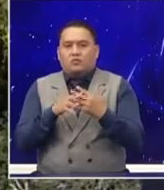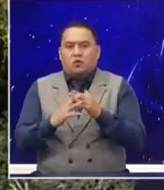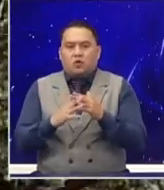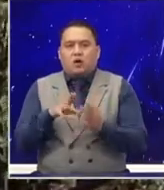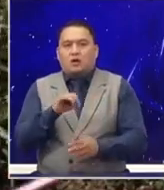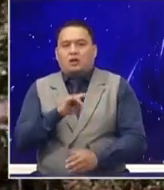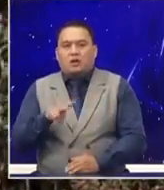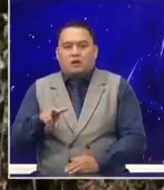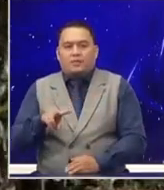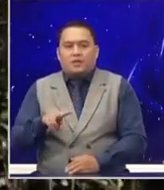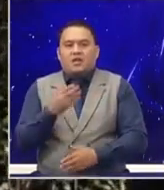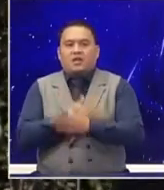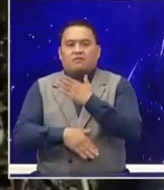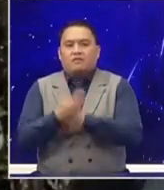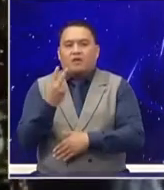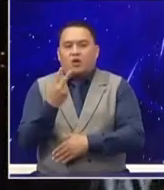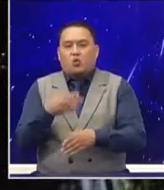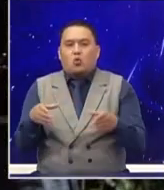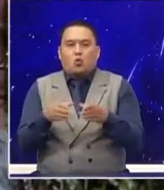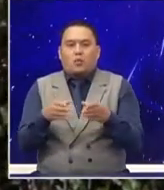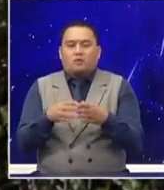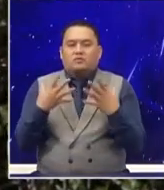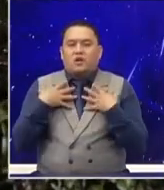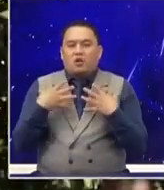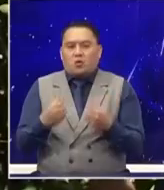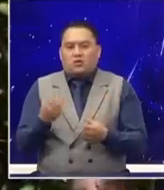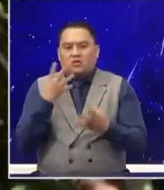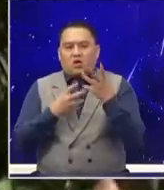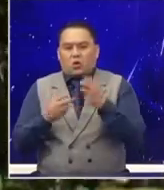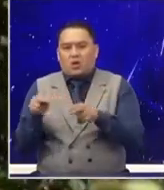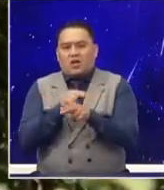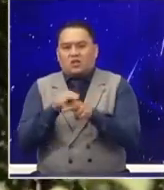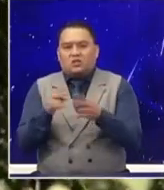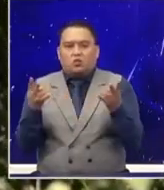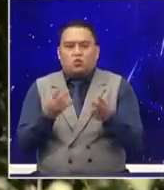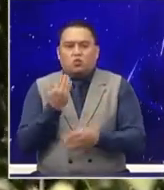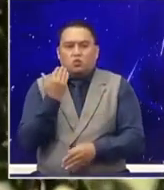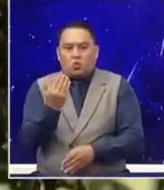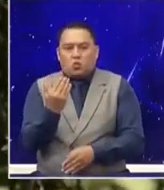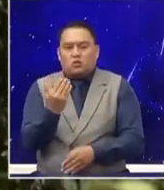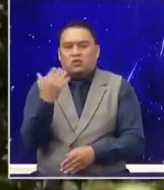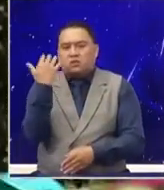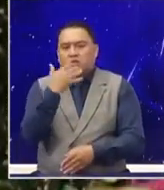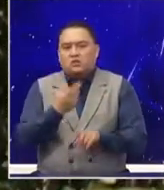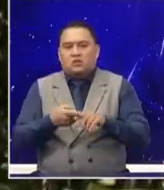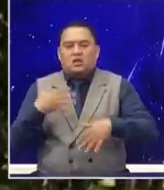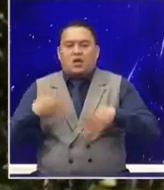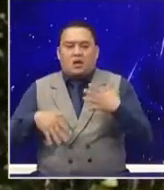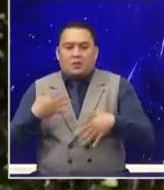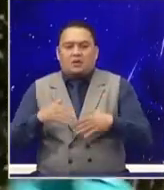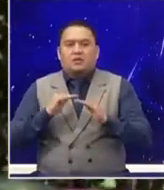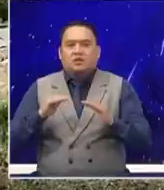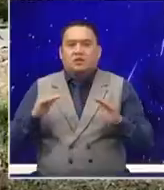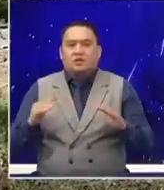Каратал. Мисон – инвалид второй группы по состоянию здоровья. Серьезное лечение нужно и Константину. Слабое здоровье оказалось и у их